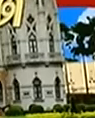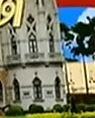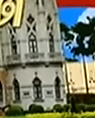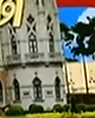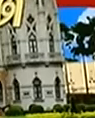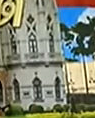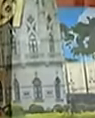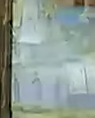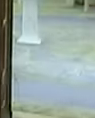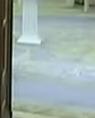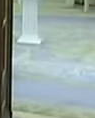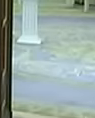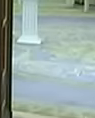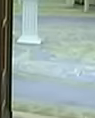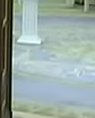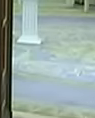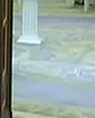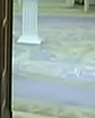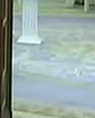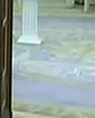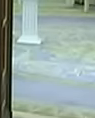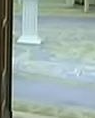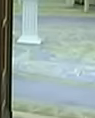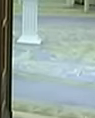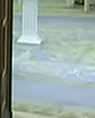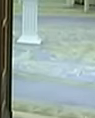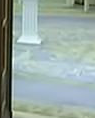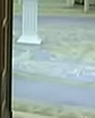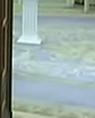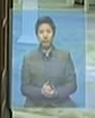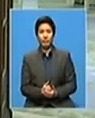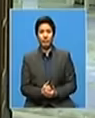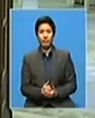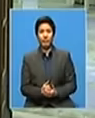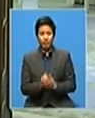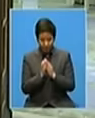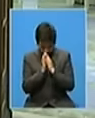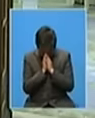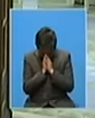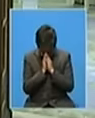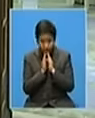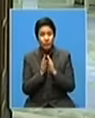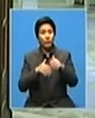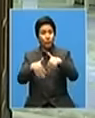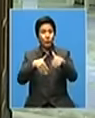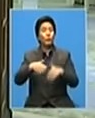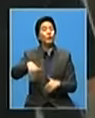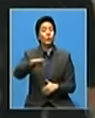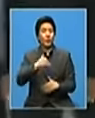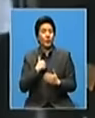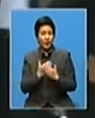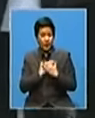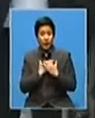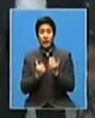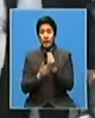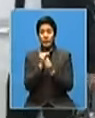ความบาดหมาง สวัสดีครับพี่น้องประชาชนที่รักทุกท่านเมื่อต้นสัปดาห์ที่ผ่